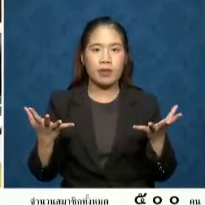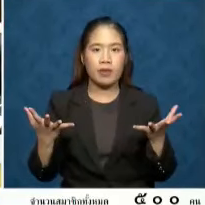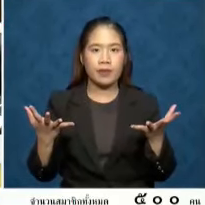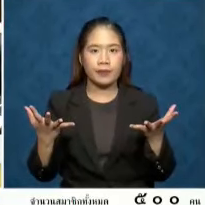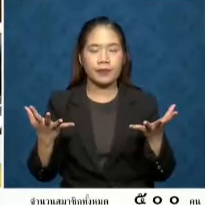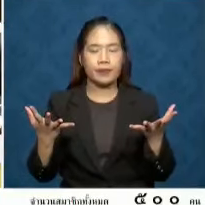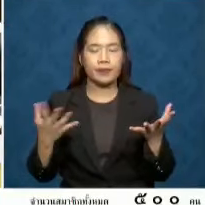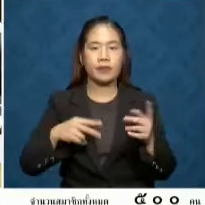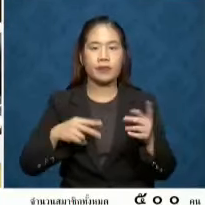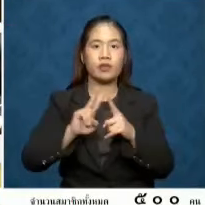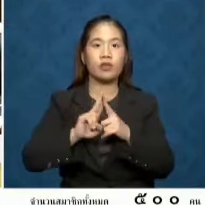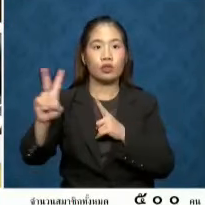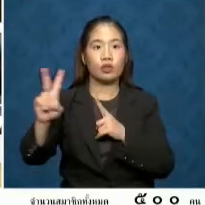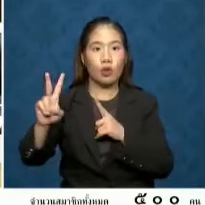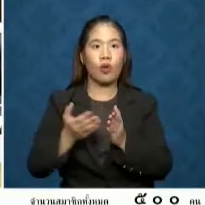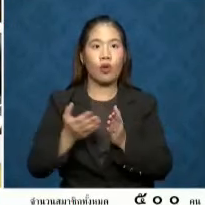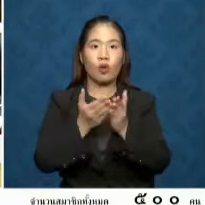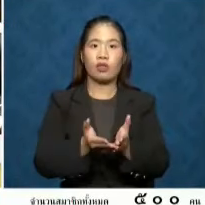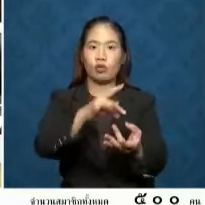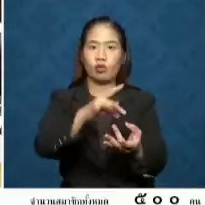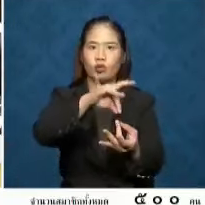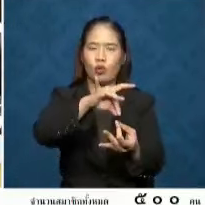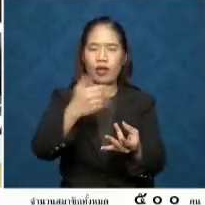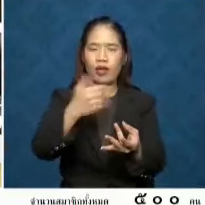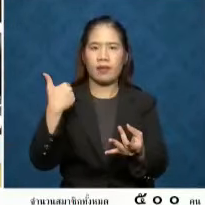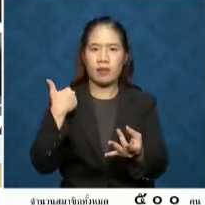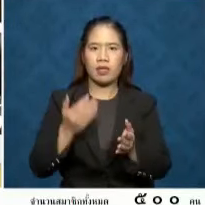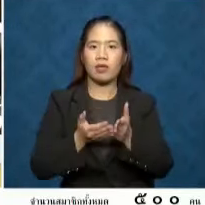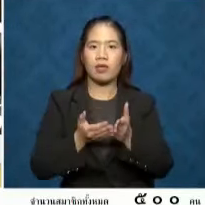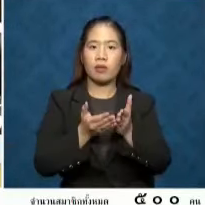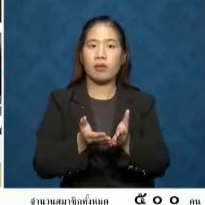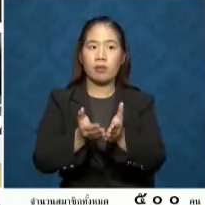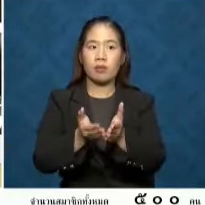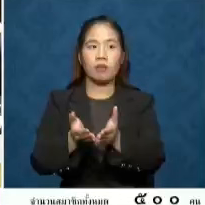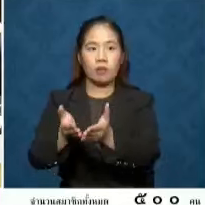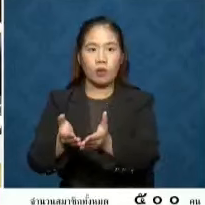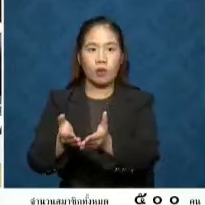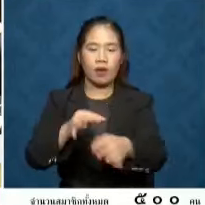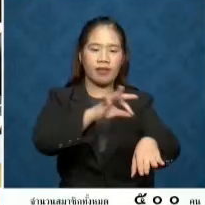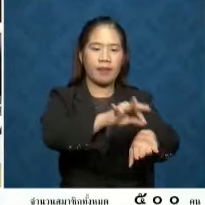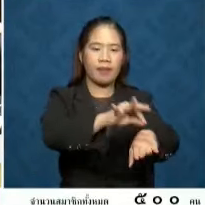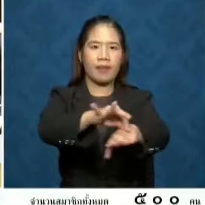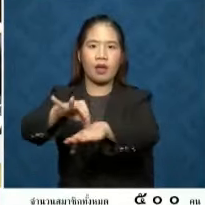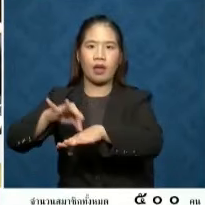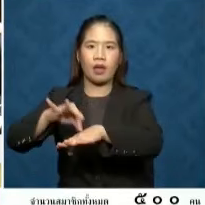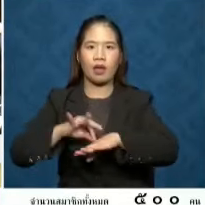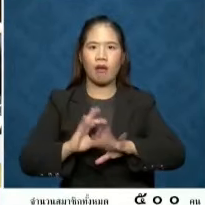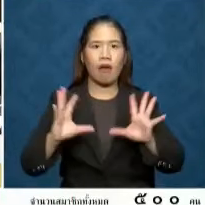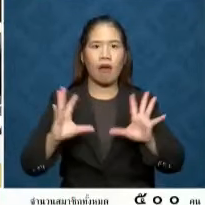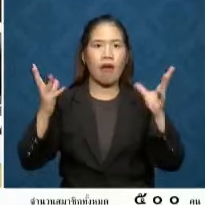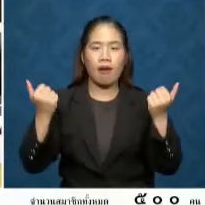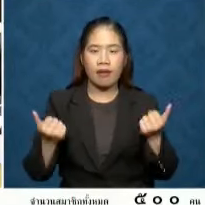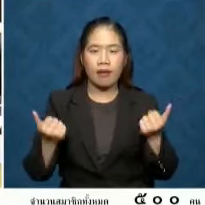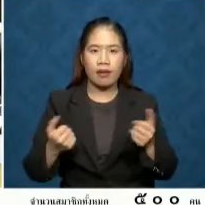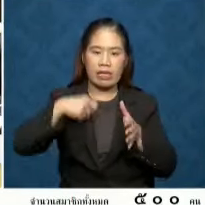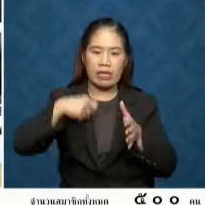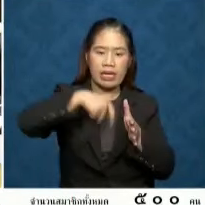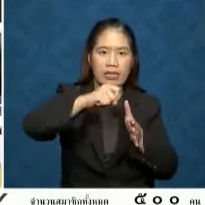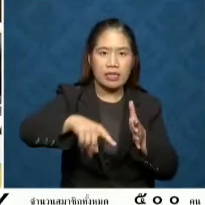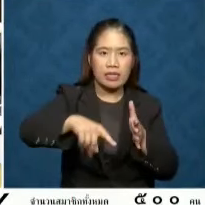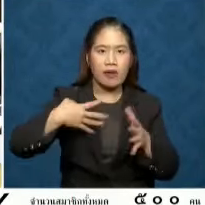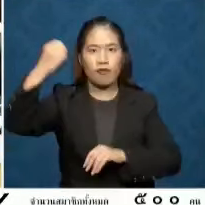รื่องที่2ครับเรือสุโขทัยออกจากสัตหีบเนี่ยโดยที่ไม่มีลูกเรือในตำแหน่งสำคัญเยอะเลยต้นกลช่างกล นายช่างกลช่างไฟฟ้านายฐาน